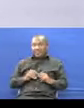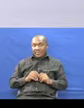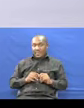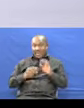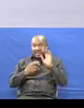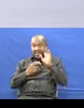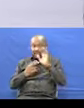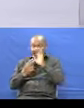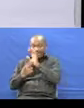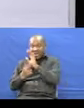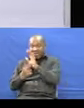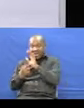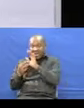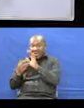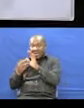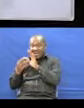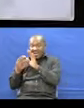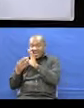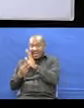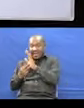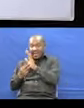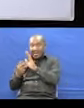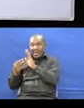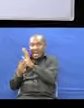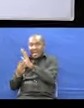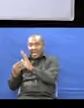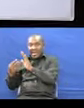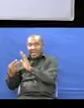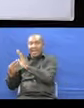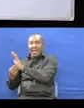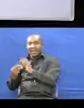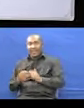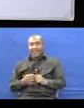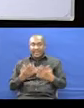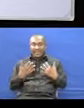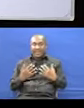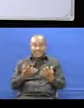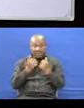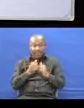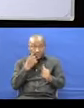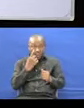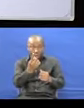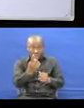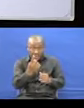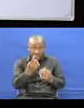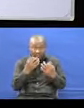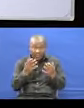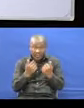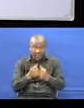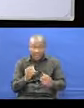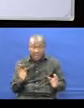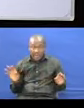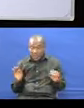7 ya 8. Na 8 ya 8. Sasa nataka ni kuonyeshe namna ambayo tutajumlisha hizi